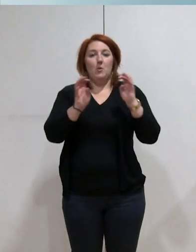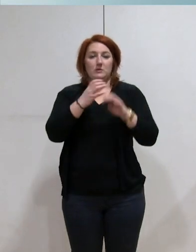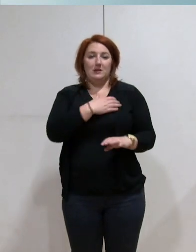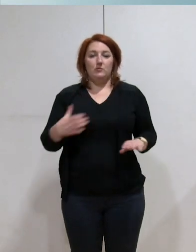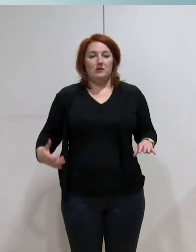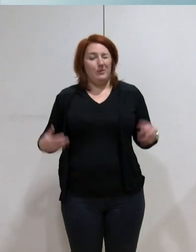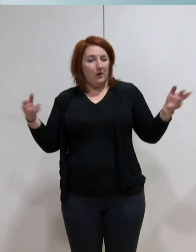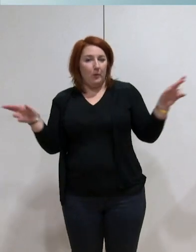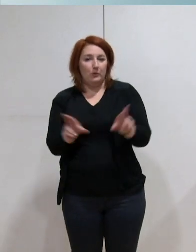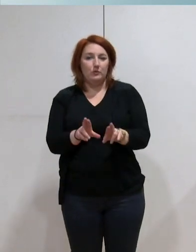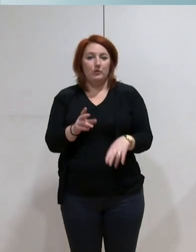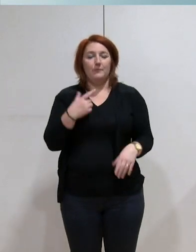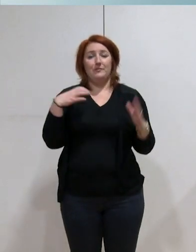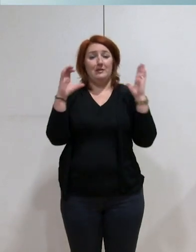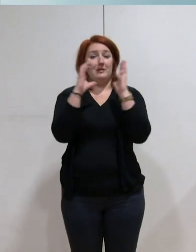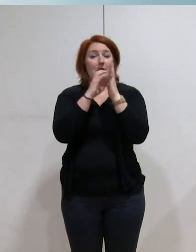numéro